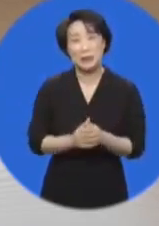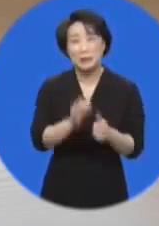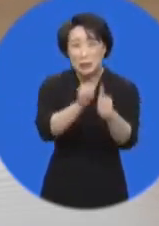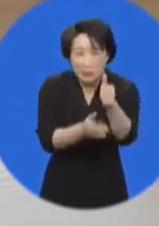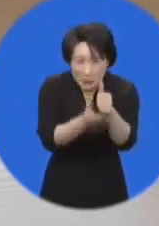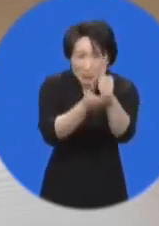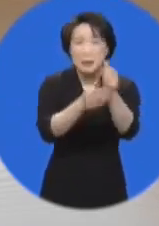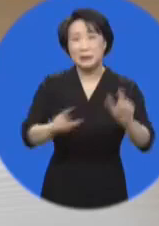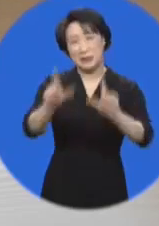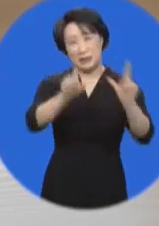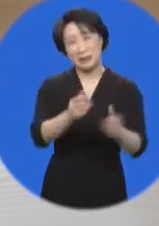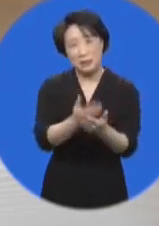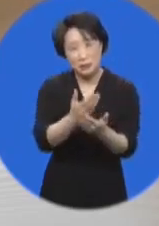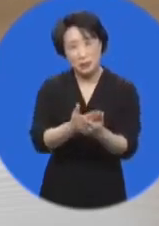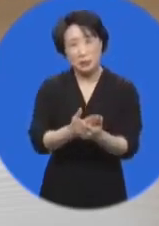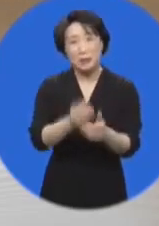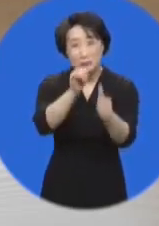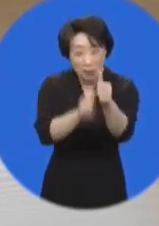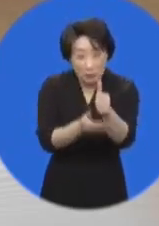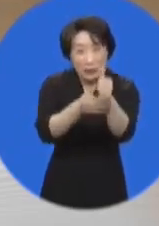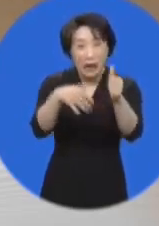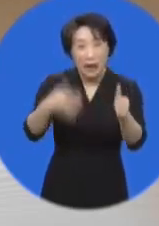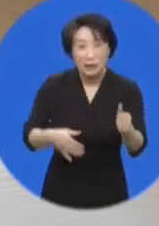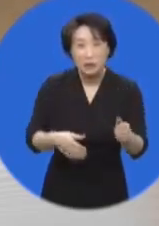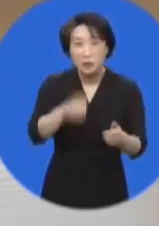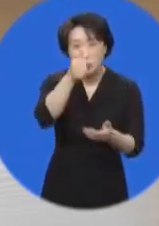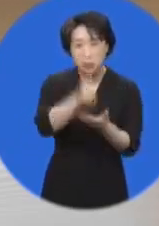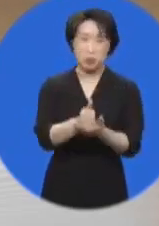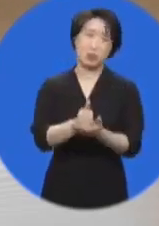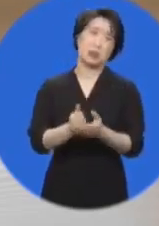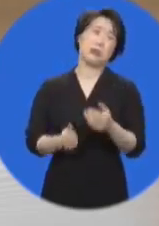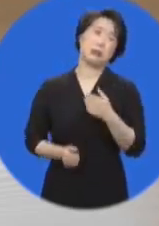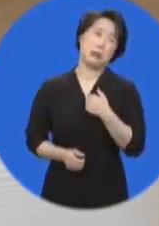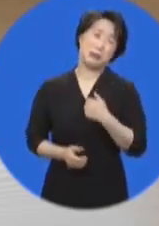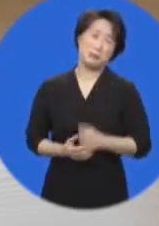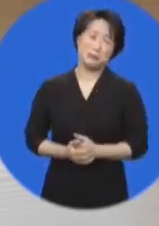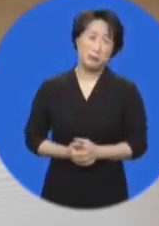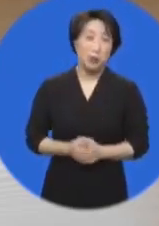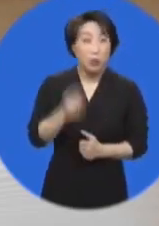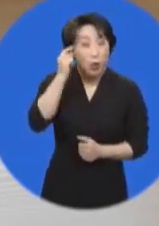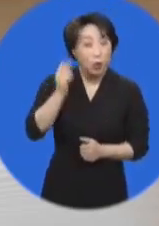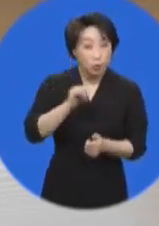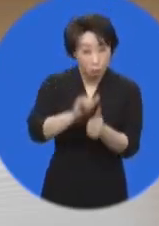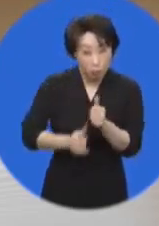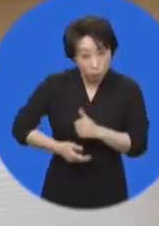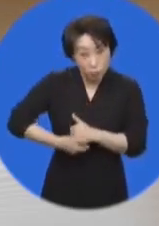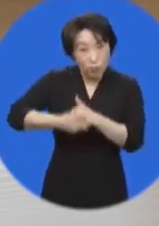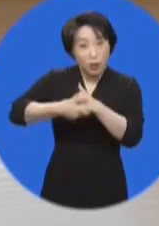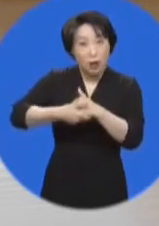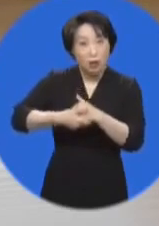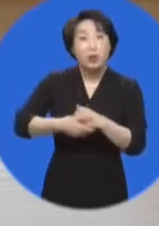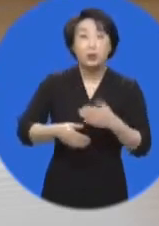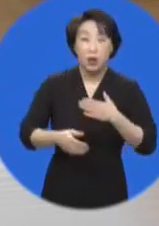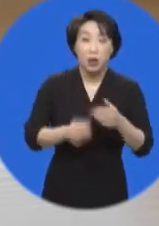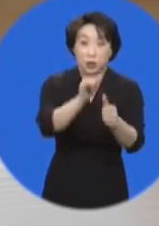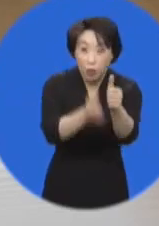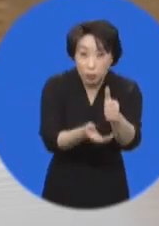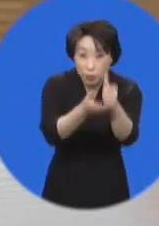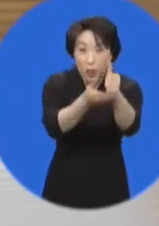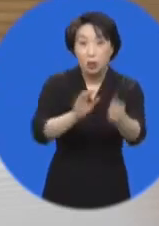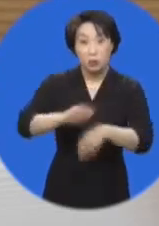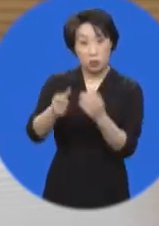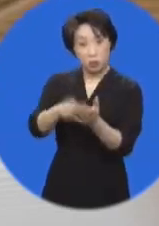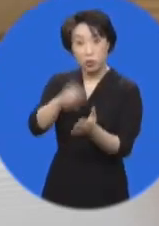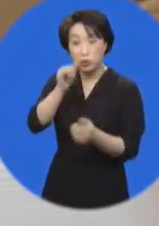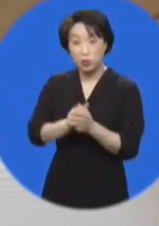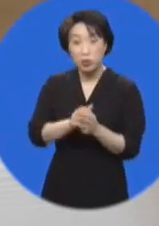섬기게 없었어요. 섬기지 못한 거 죄요. 왜? 섬기라고 했거든 성경에.